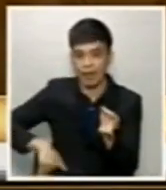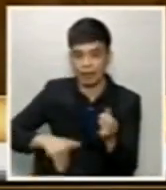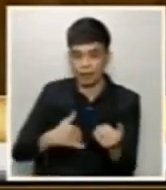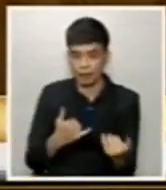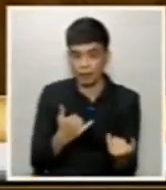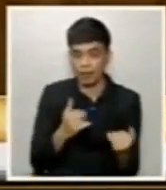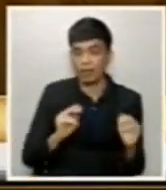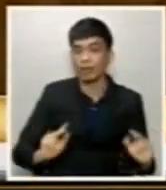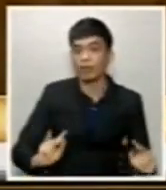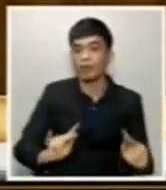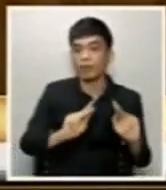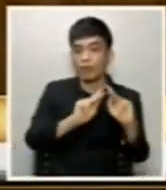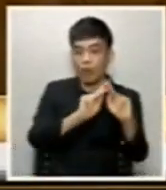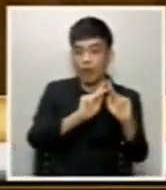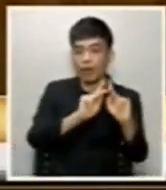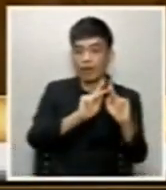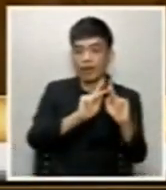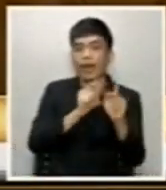ยกรมชลประทานนะครับ